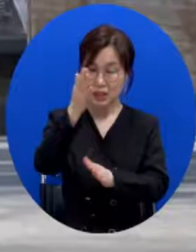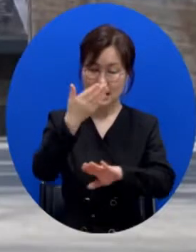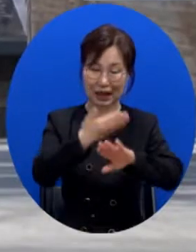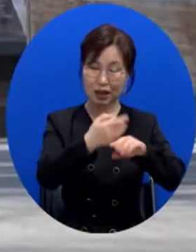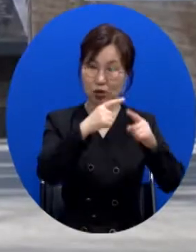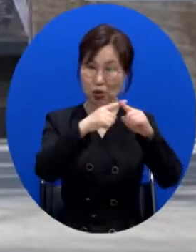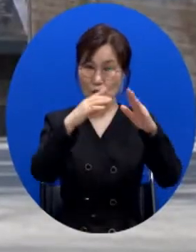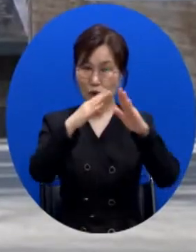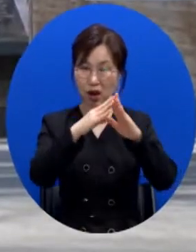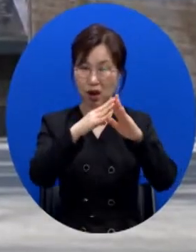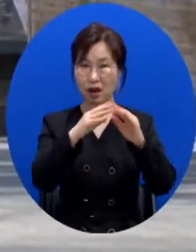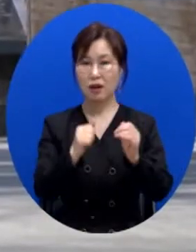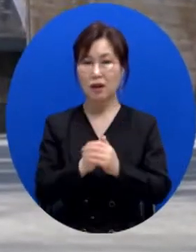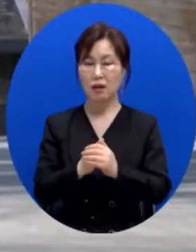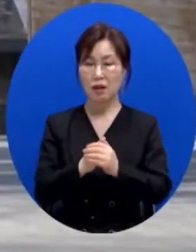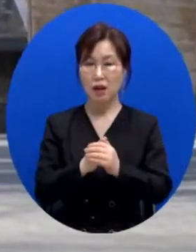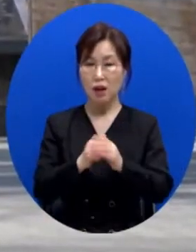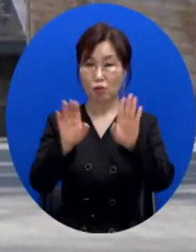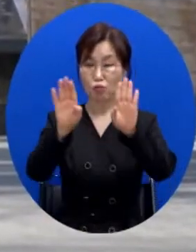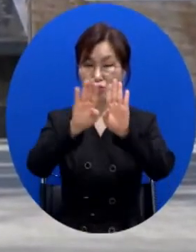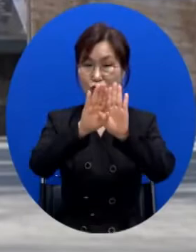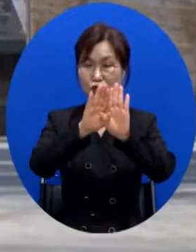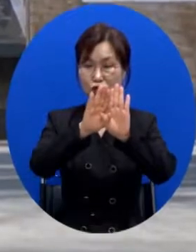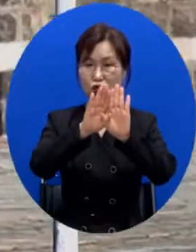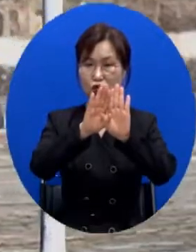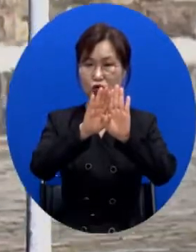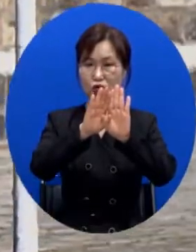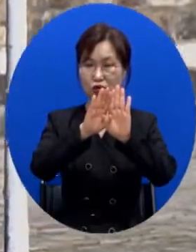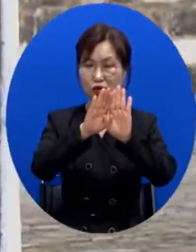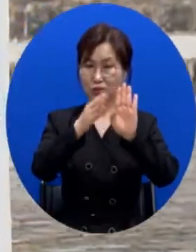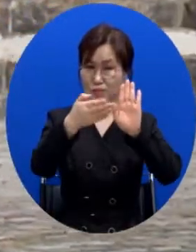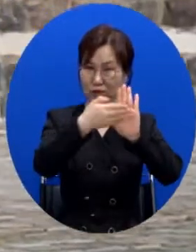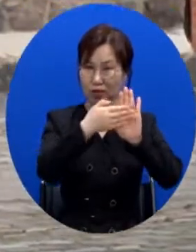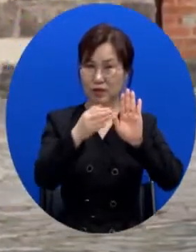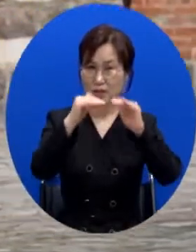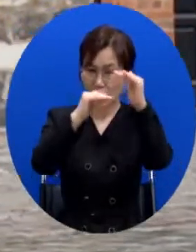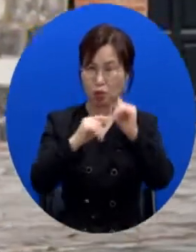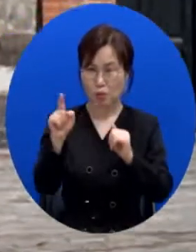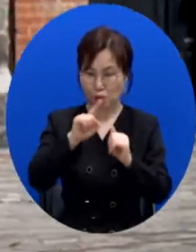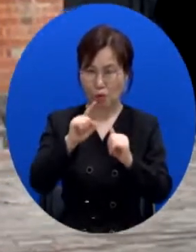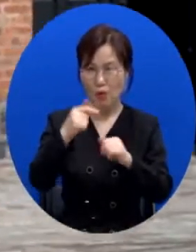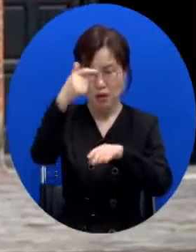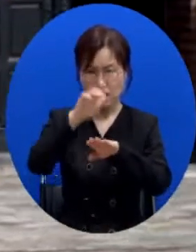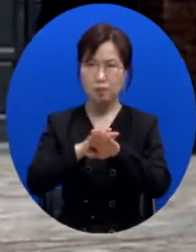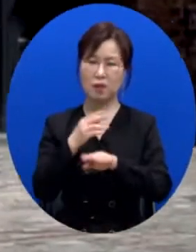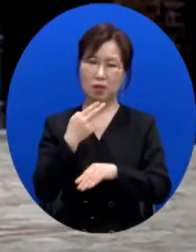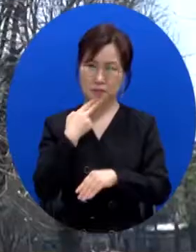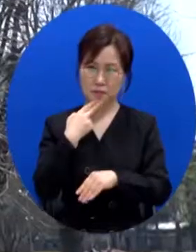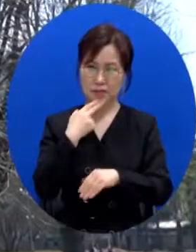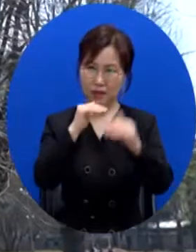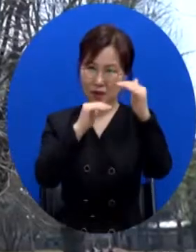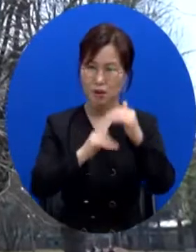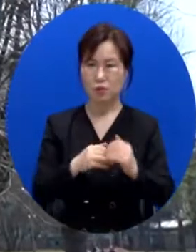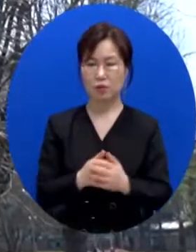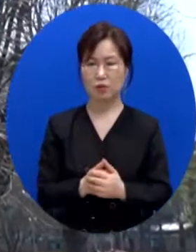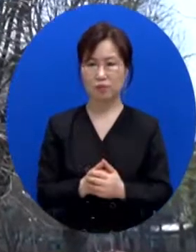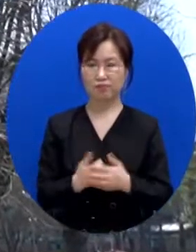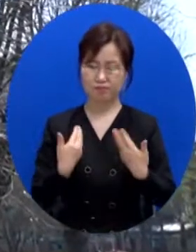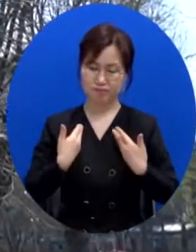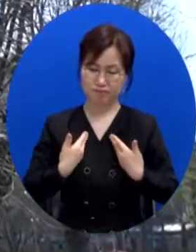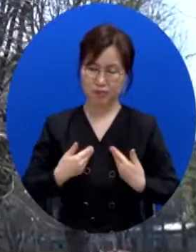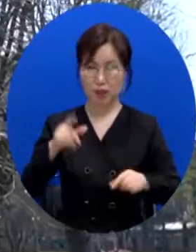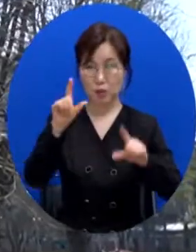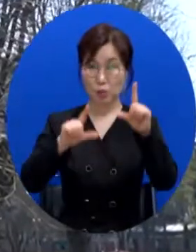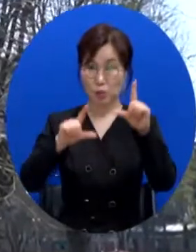교회. 교회 정문에 붙은 안내문을 확인하기 위해 오가는 사람들 뿐, 이곳 역시 고요합니다. 종교개혁가